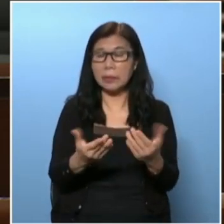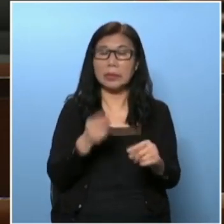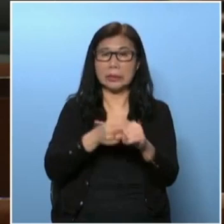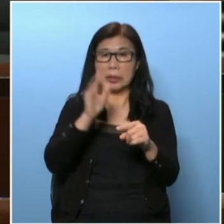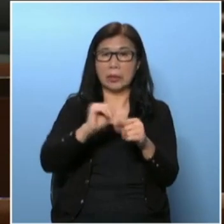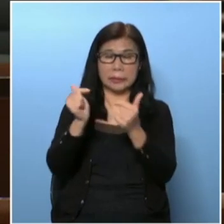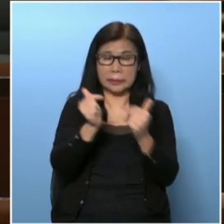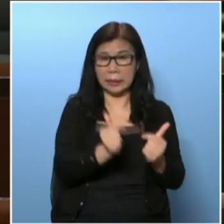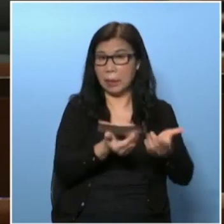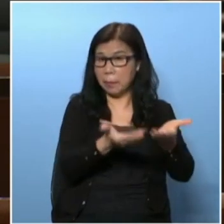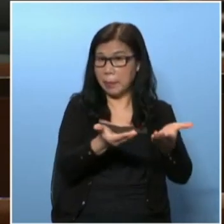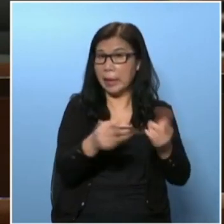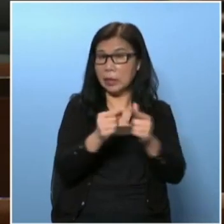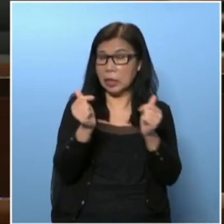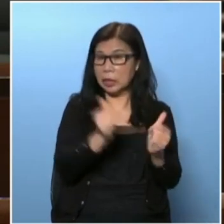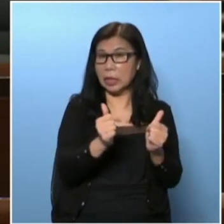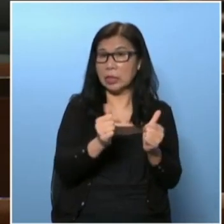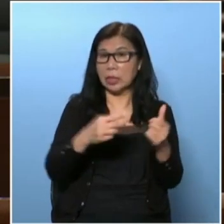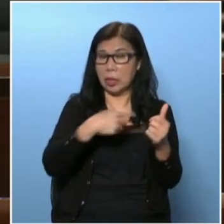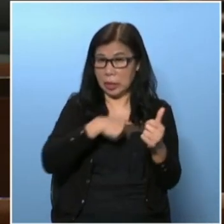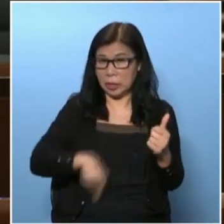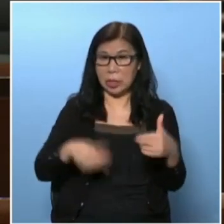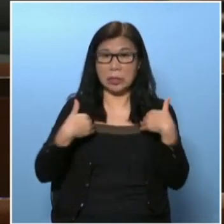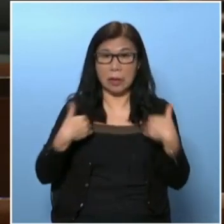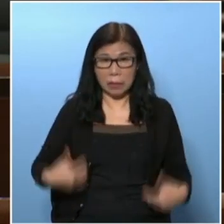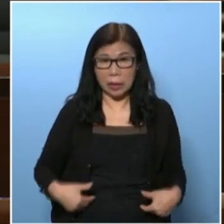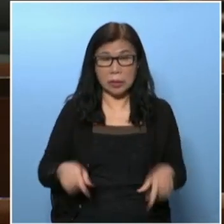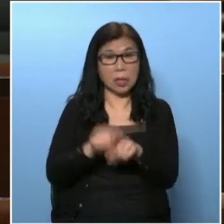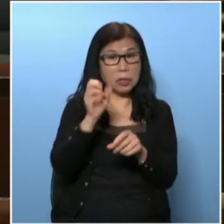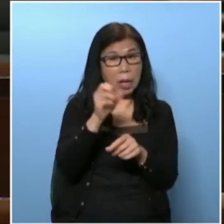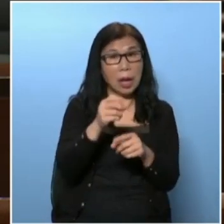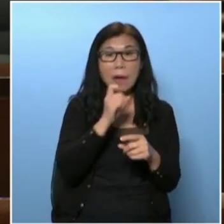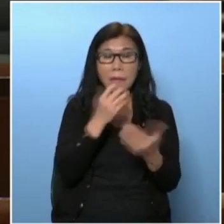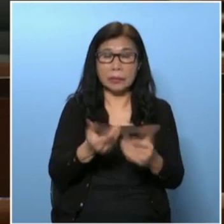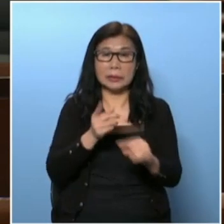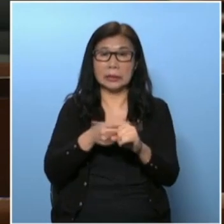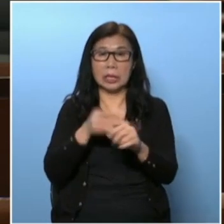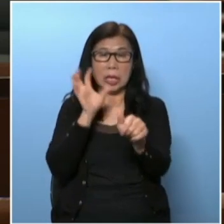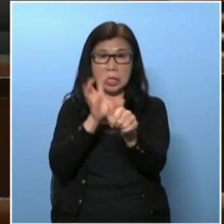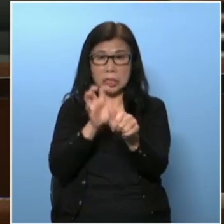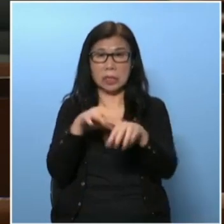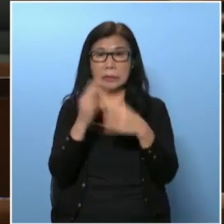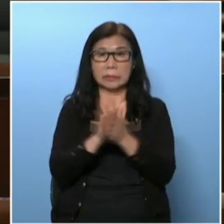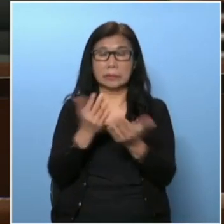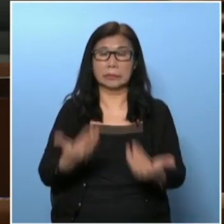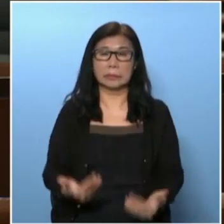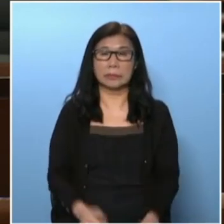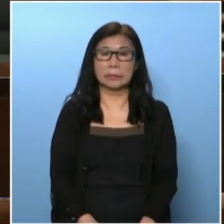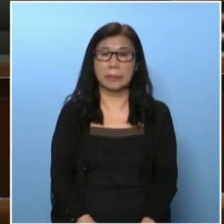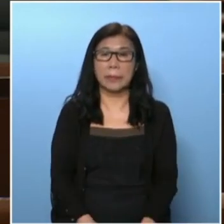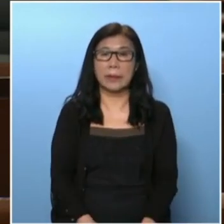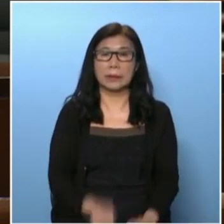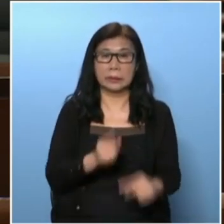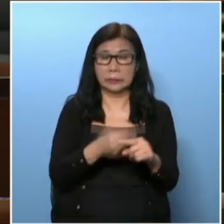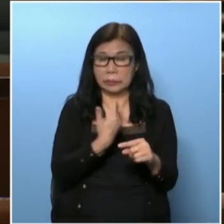是否可以繼續去作為議員，又或者是否應該咧受到譴責。嗱，